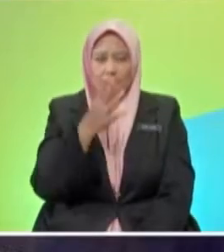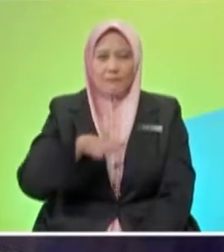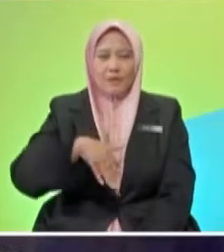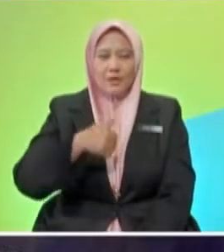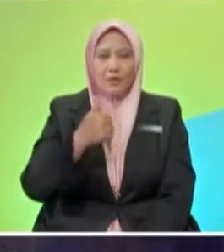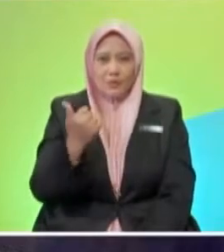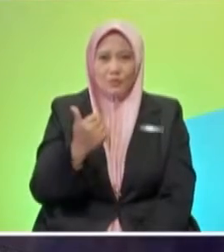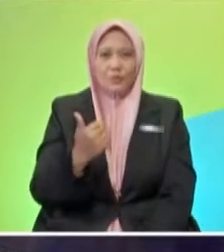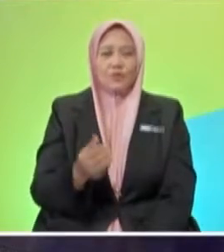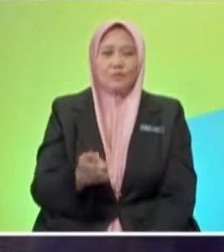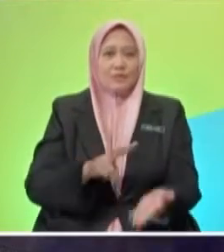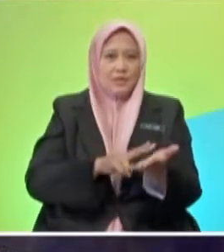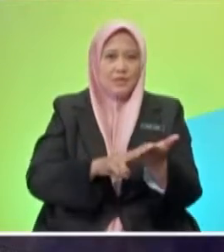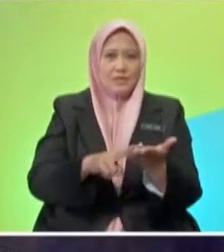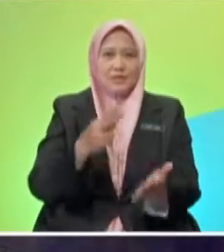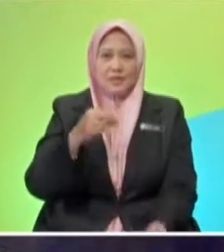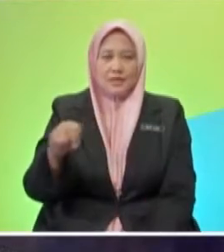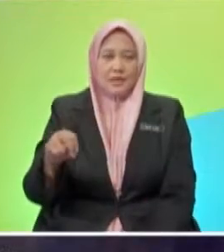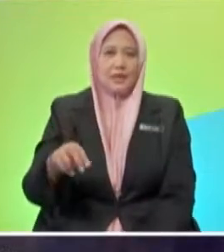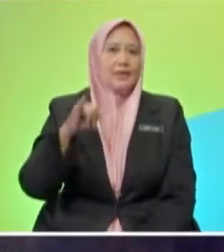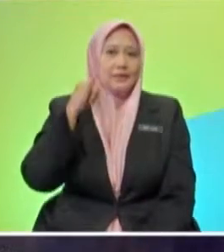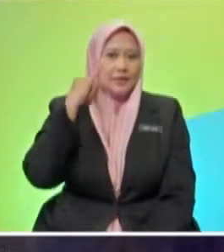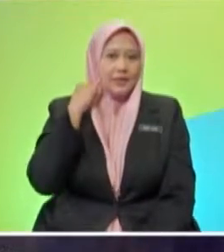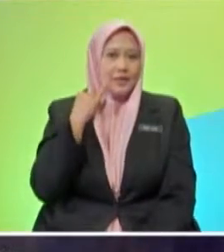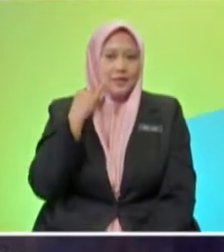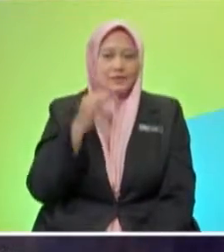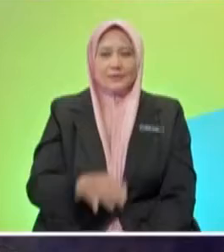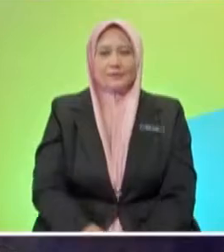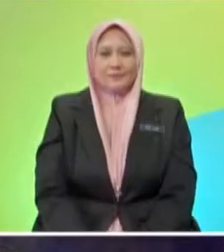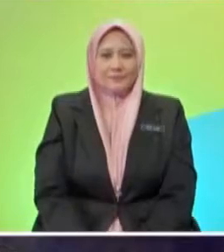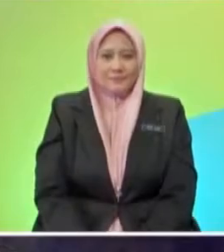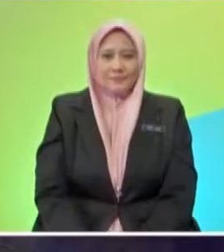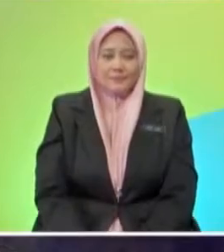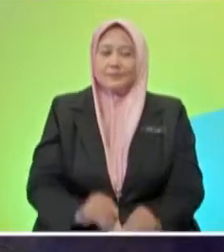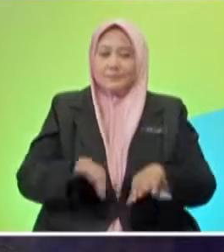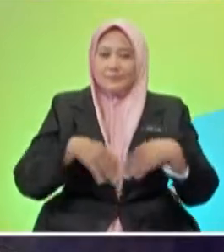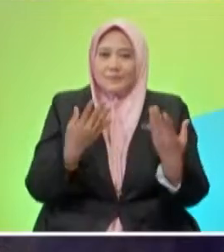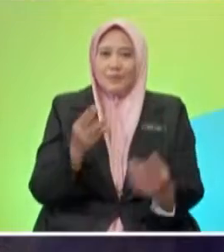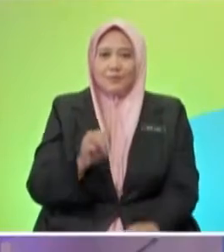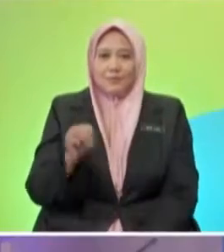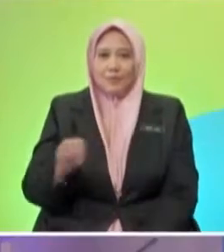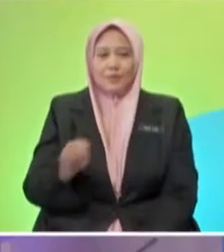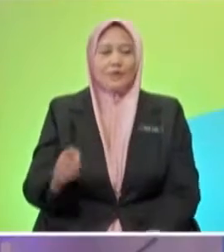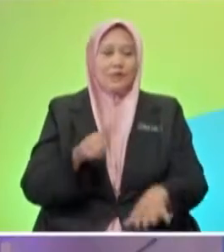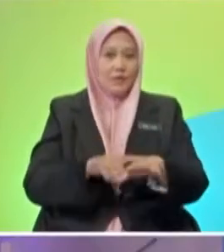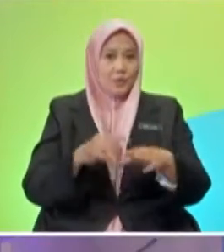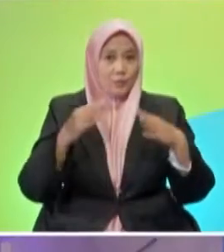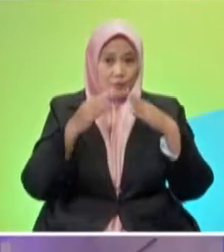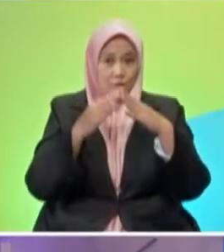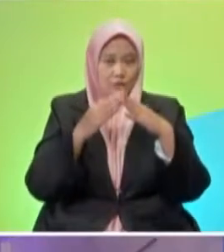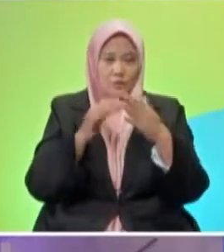al-azhar ilaihi rojiun di rumah Anda juga dapat